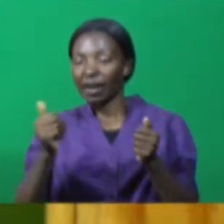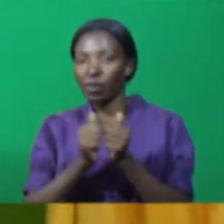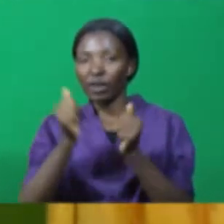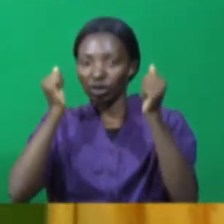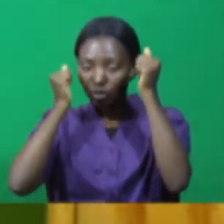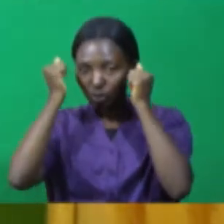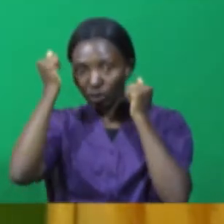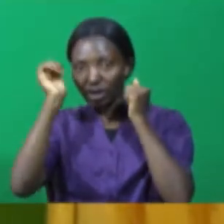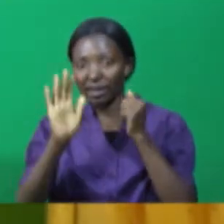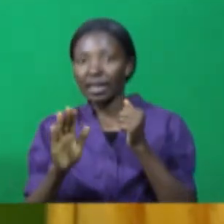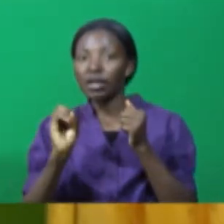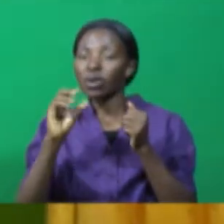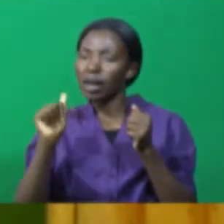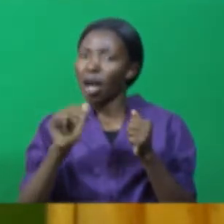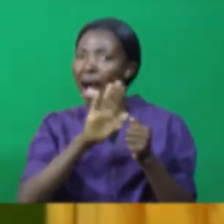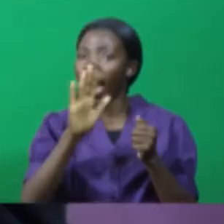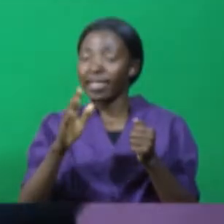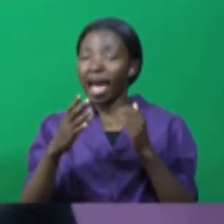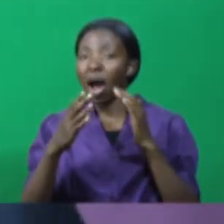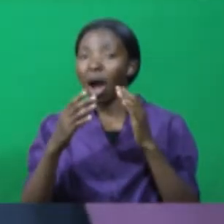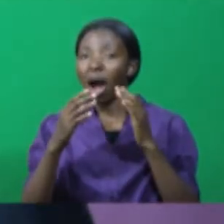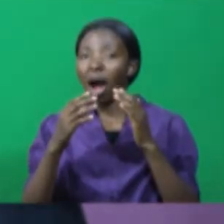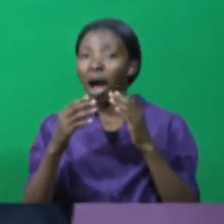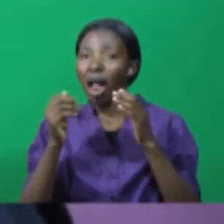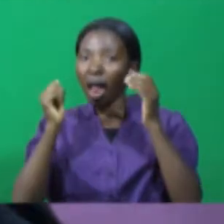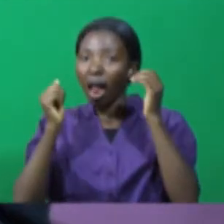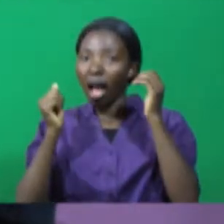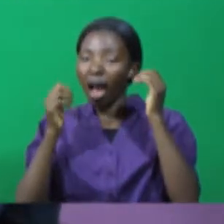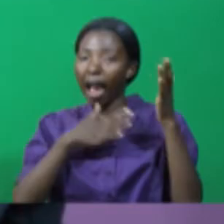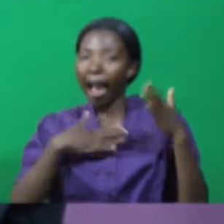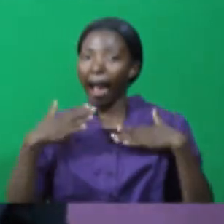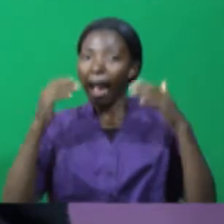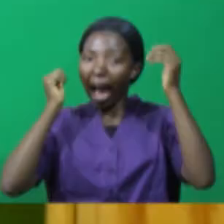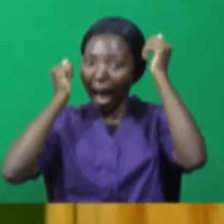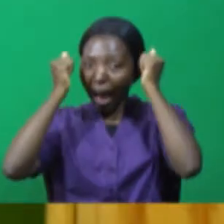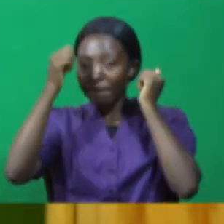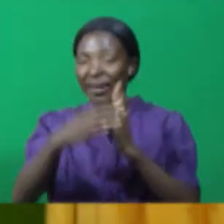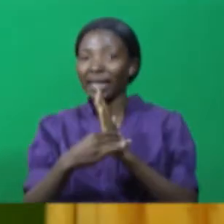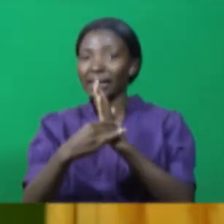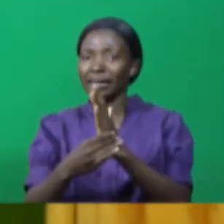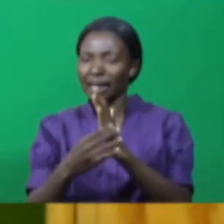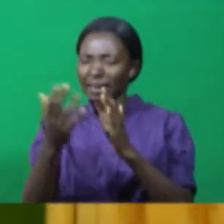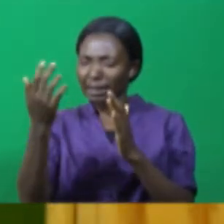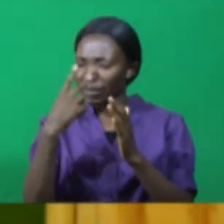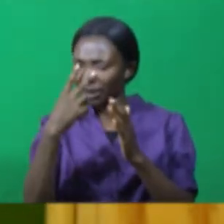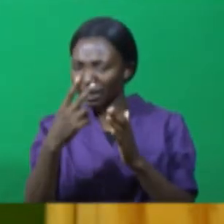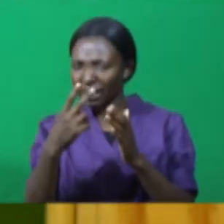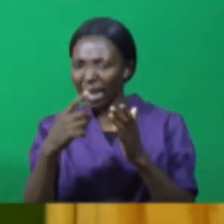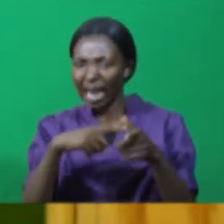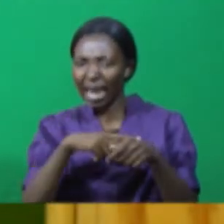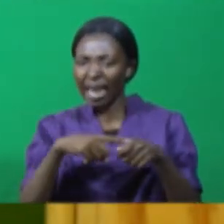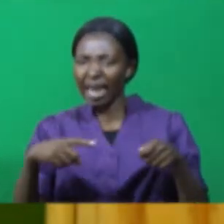vakuita varikuita inspection. Inspection ya kuenda kuondo. Ehe. Vopedzisira vosvika nekuraini